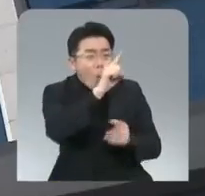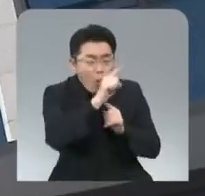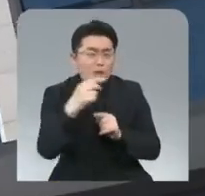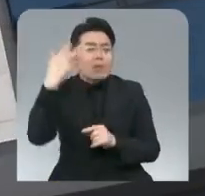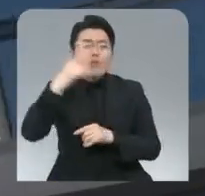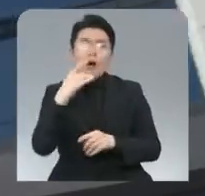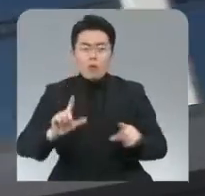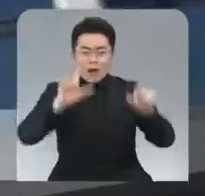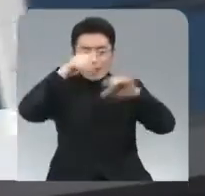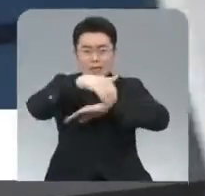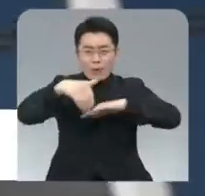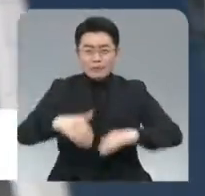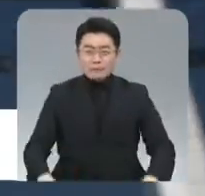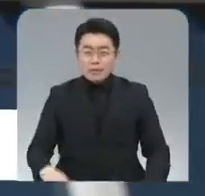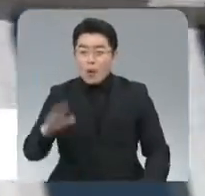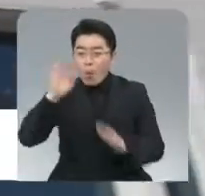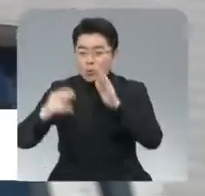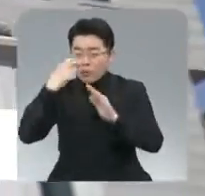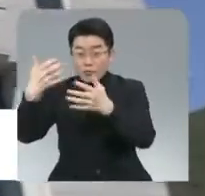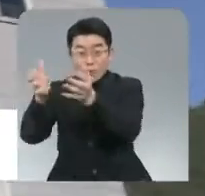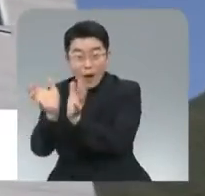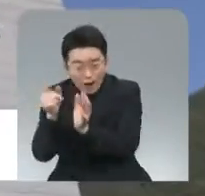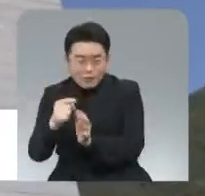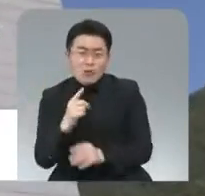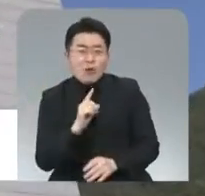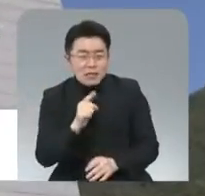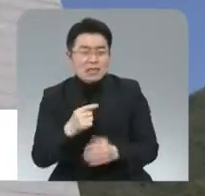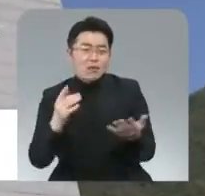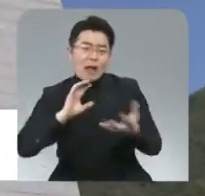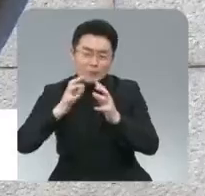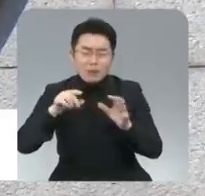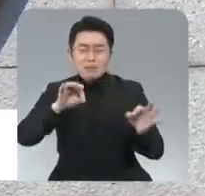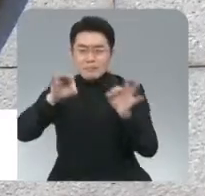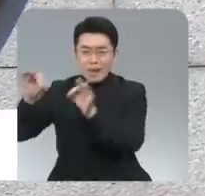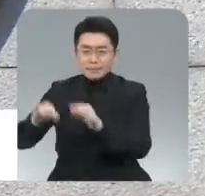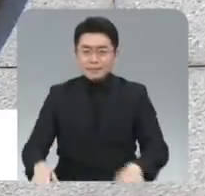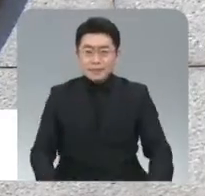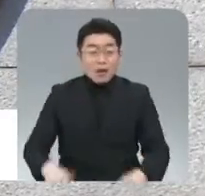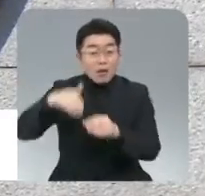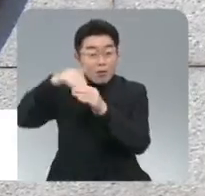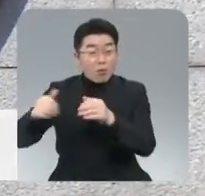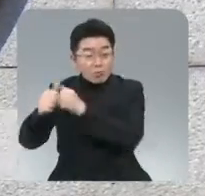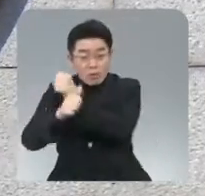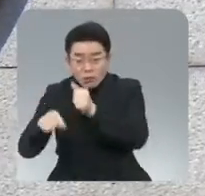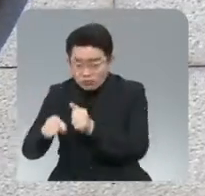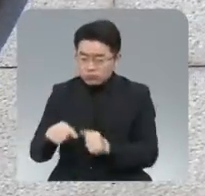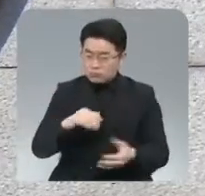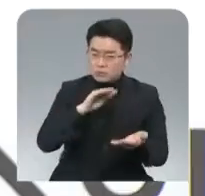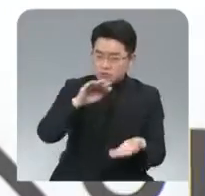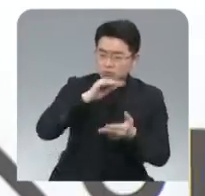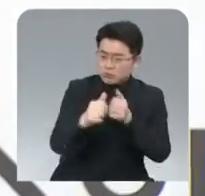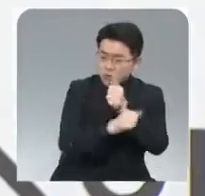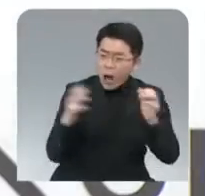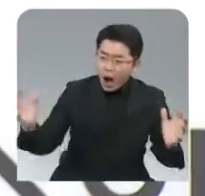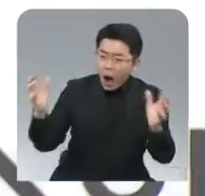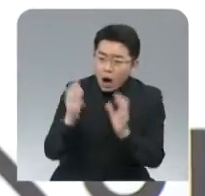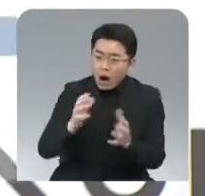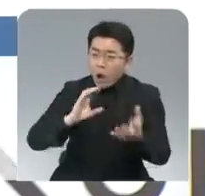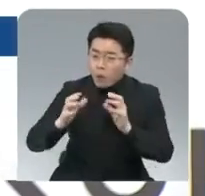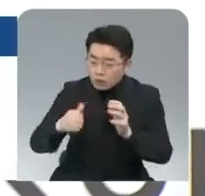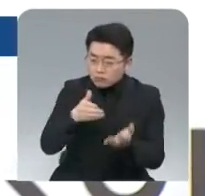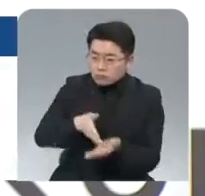課題について具体的かつ実質的な協議を行うことで新政権発足直後に